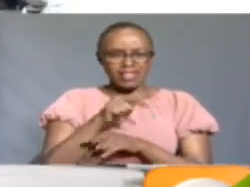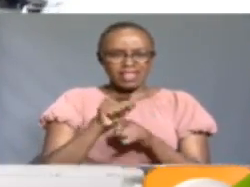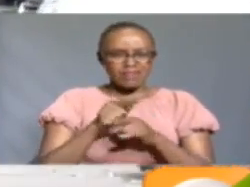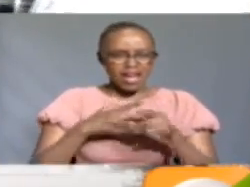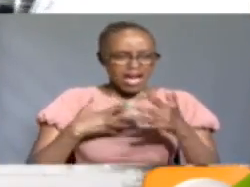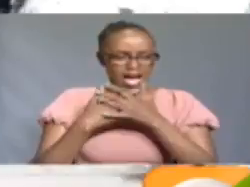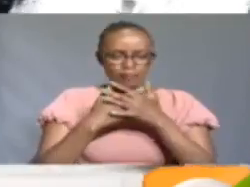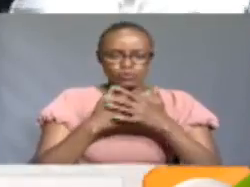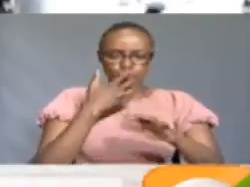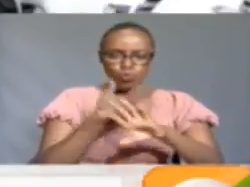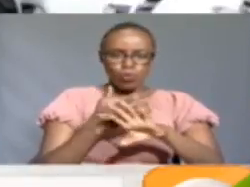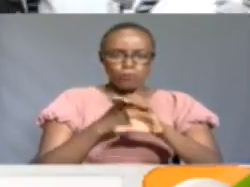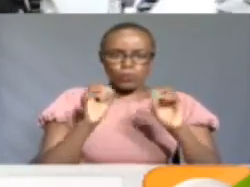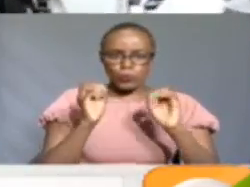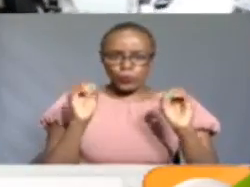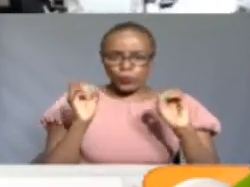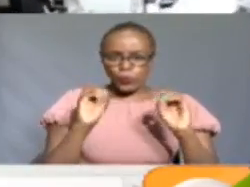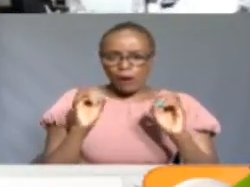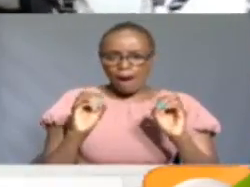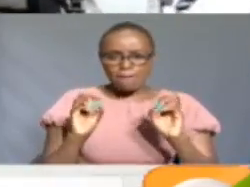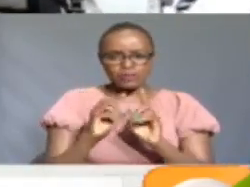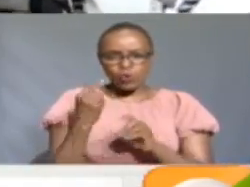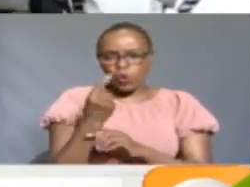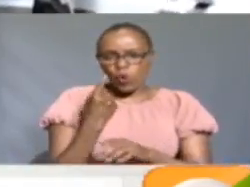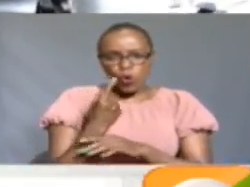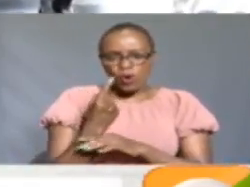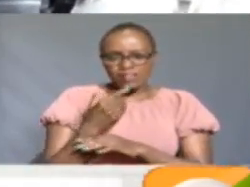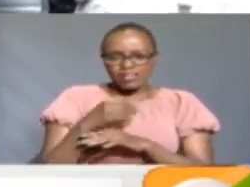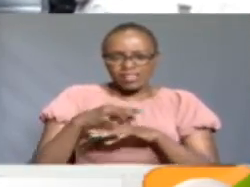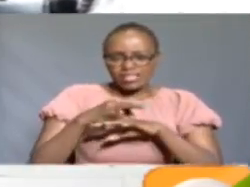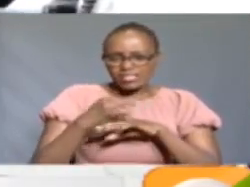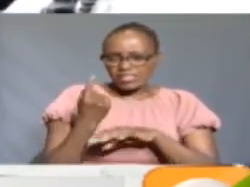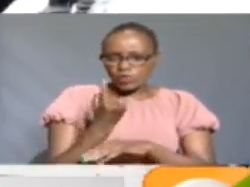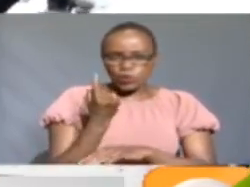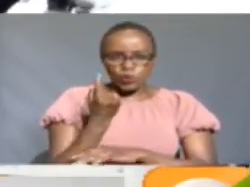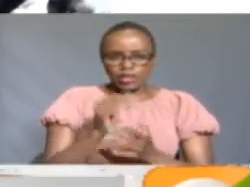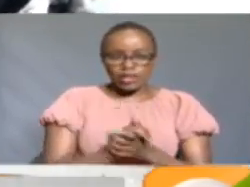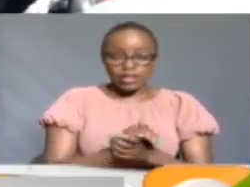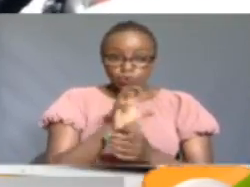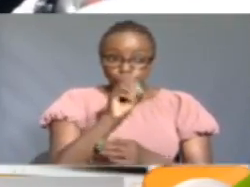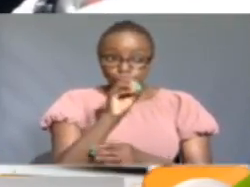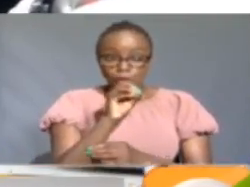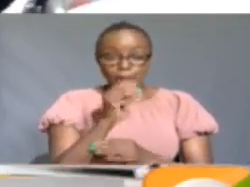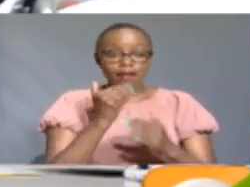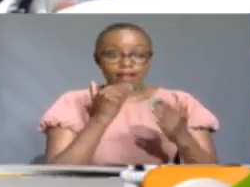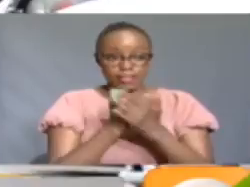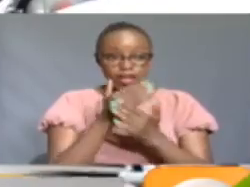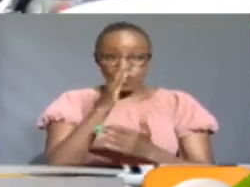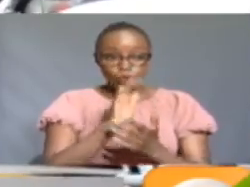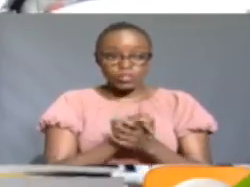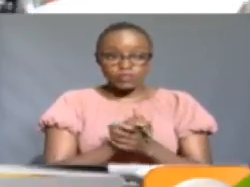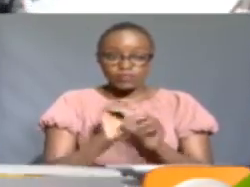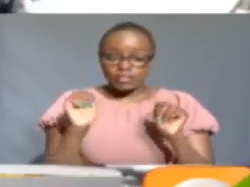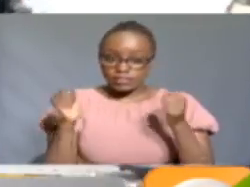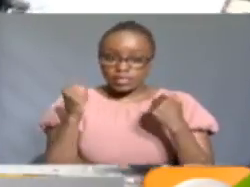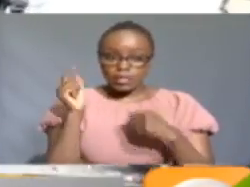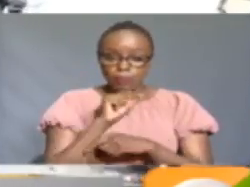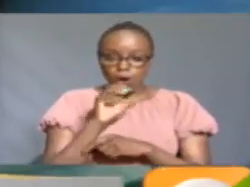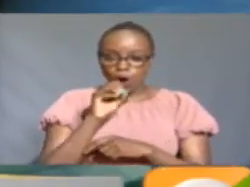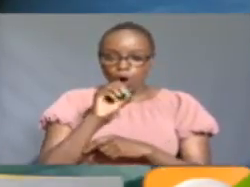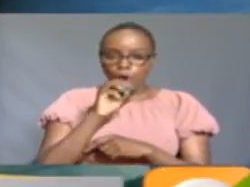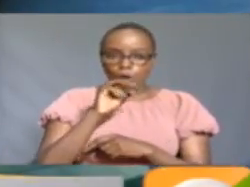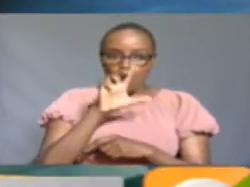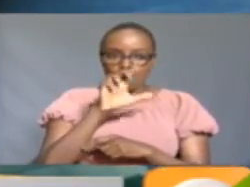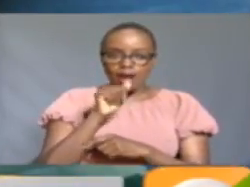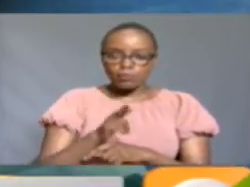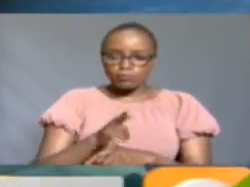hazikufikia mfupa. Ilifikia tu nyama. So nikashukuru. Upon rescue, Omalla, who